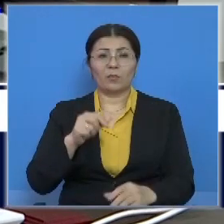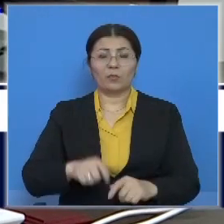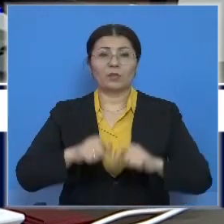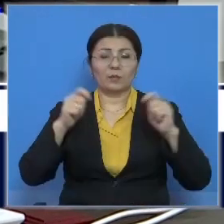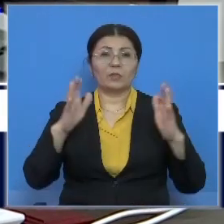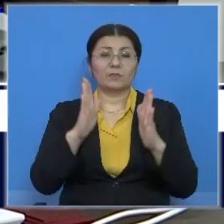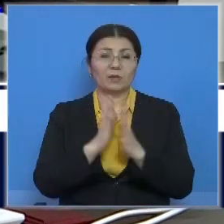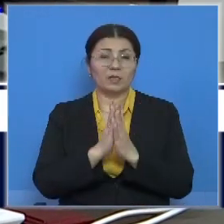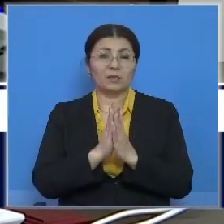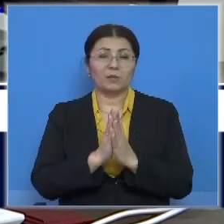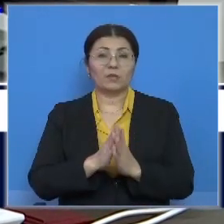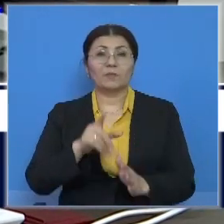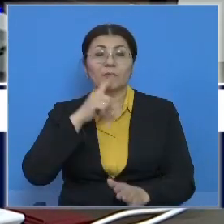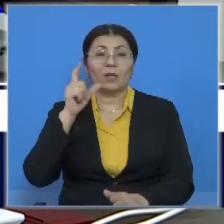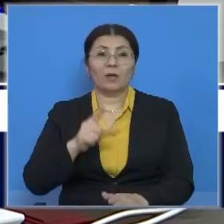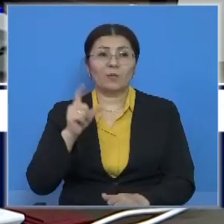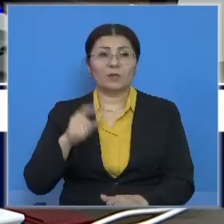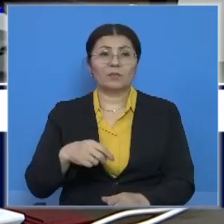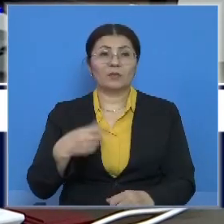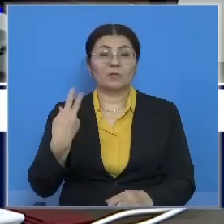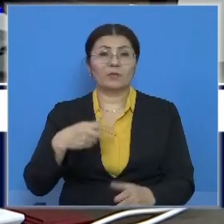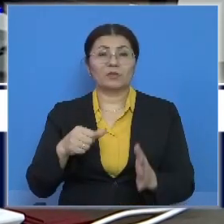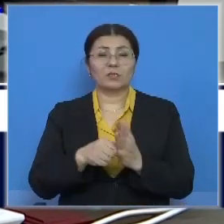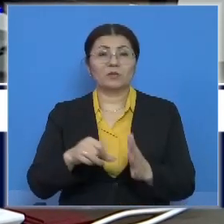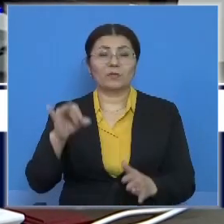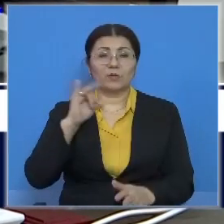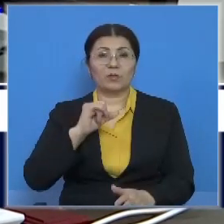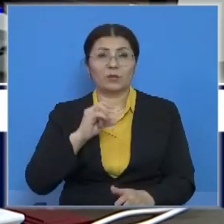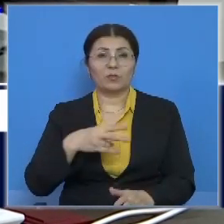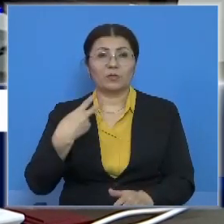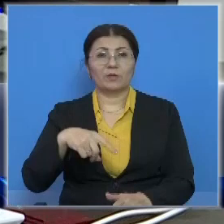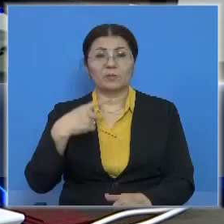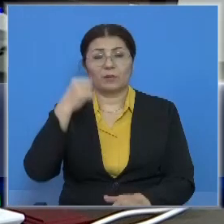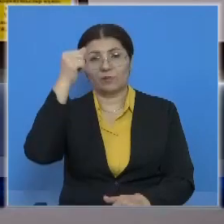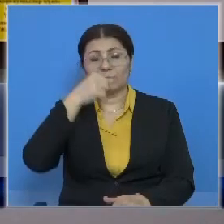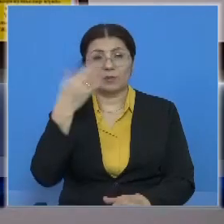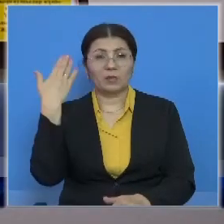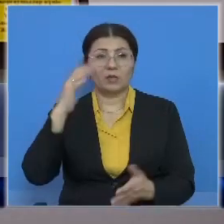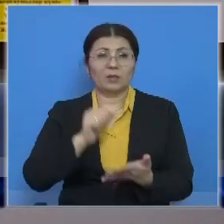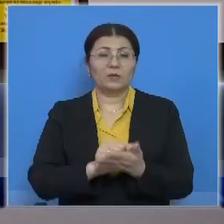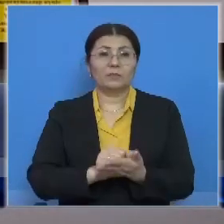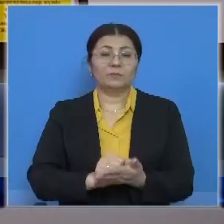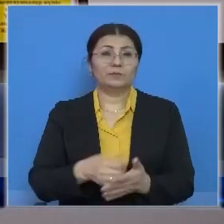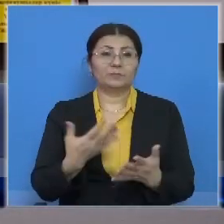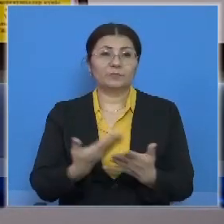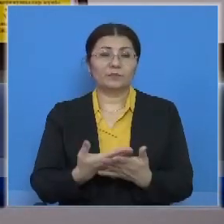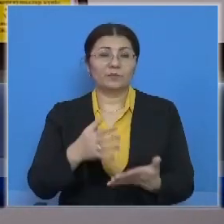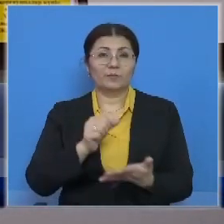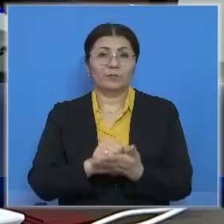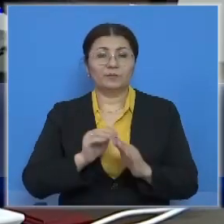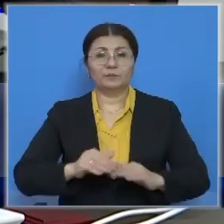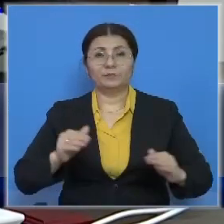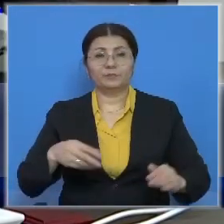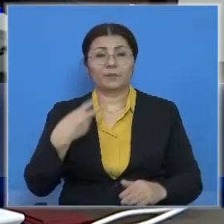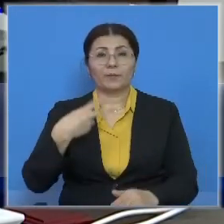по просьбе местных аксакалов и молодёжи N 26 июля 2021 года раньше ребята занимались райцентре в основном занимаются